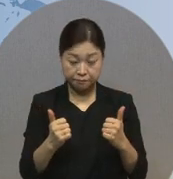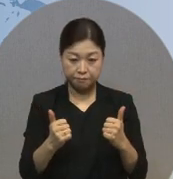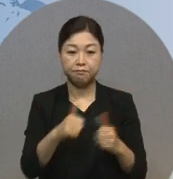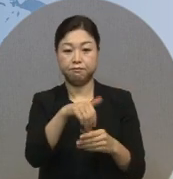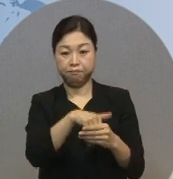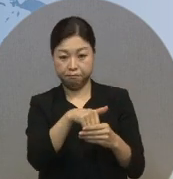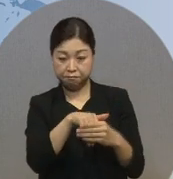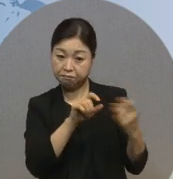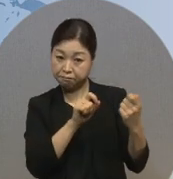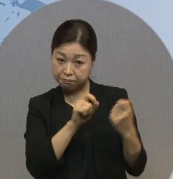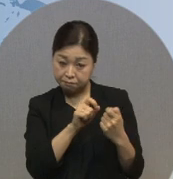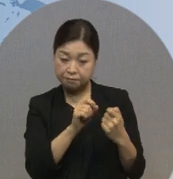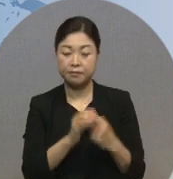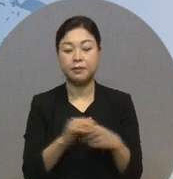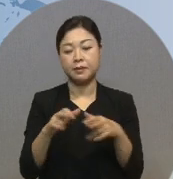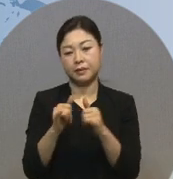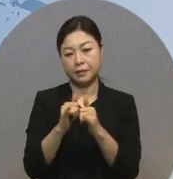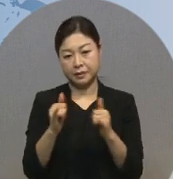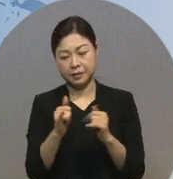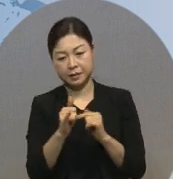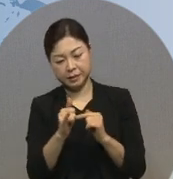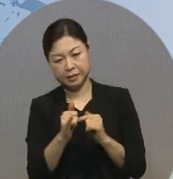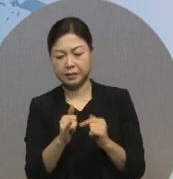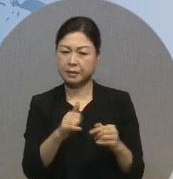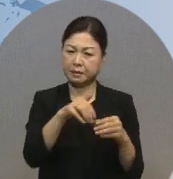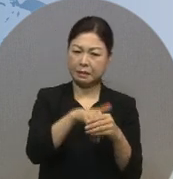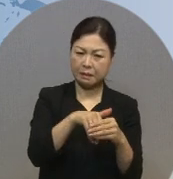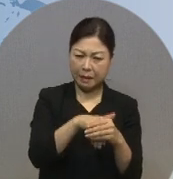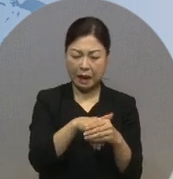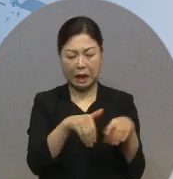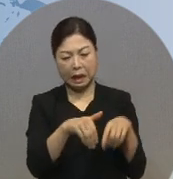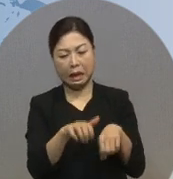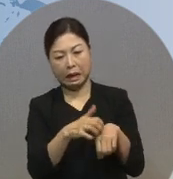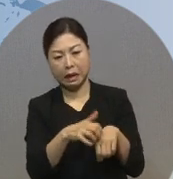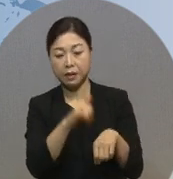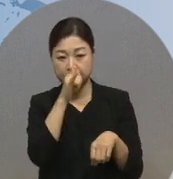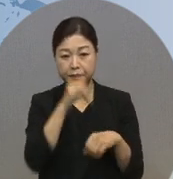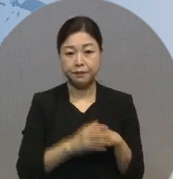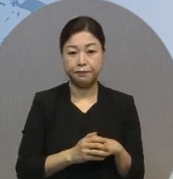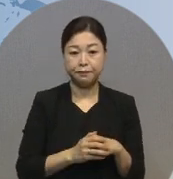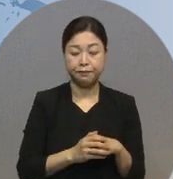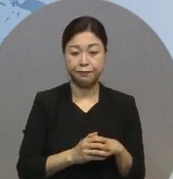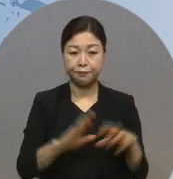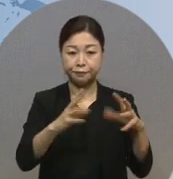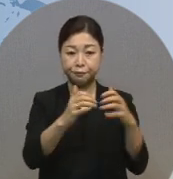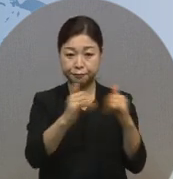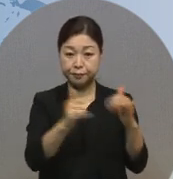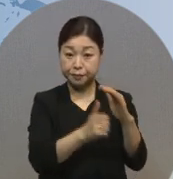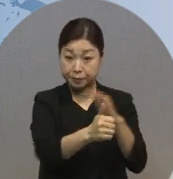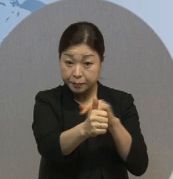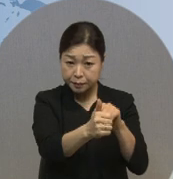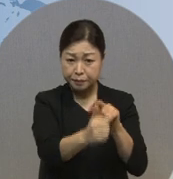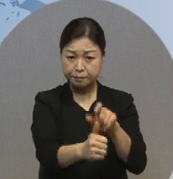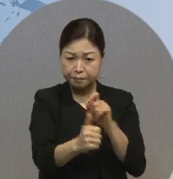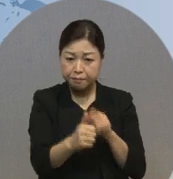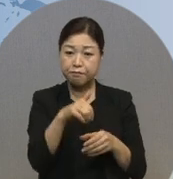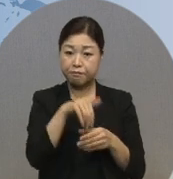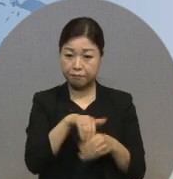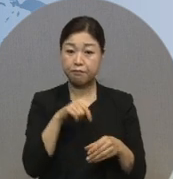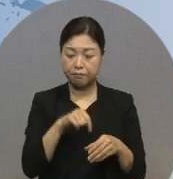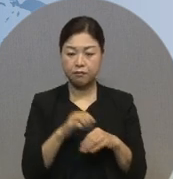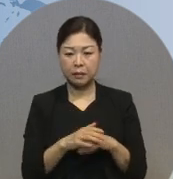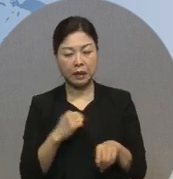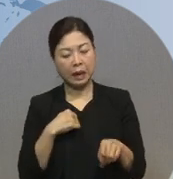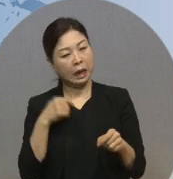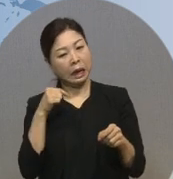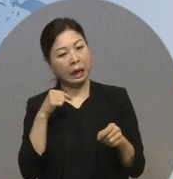유권자의 참정권 사각지대가 여전히 문제로 남아 있습니다. 국민의 대표를 직접 뽑는 선거지만 여전히 누군가는